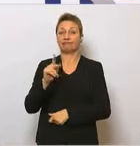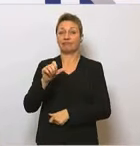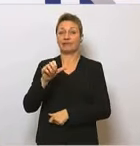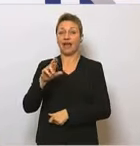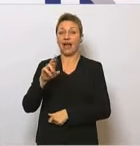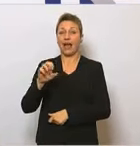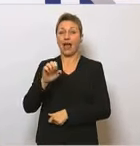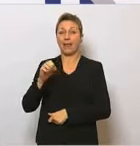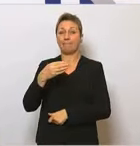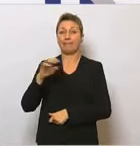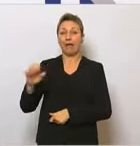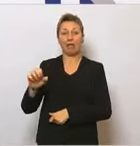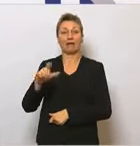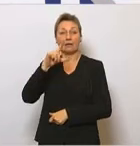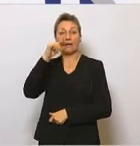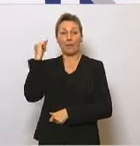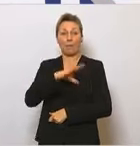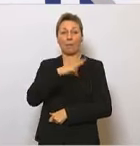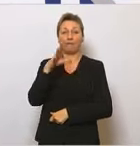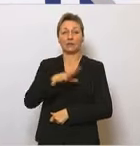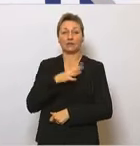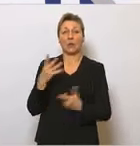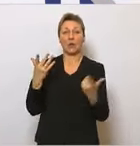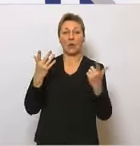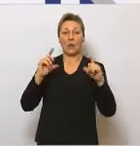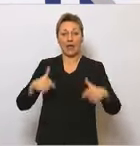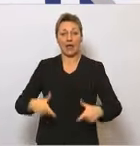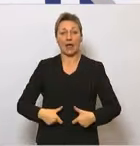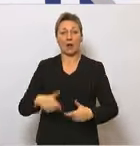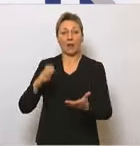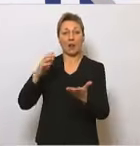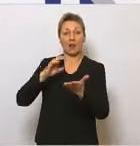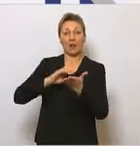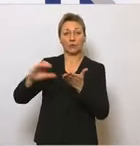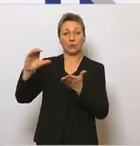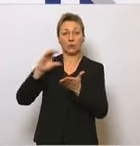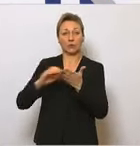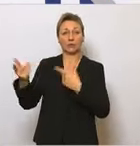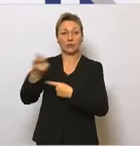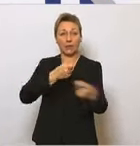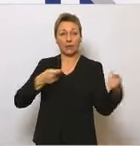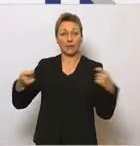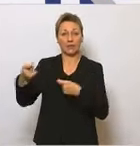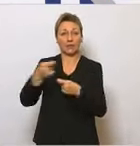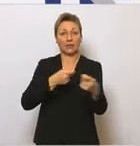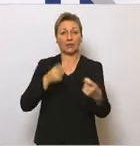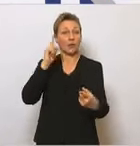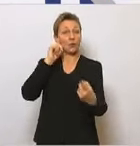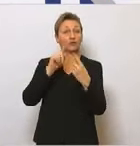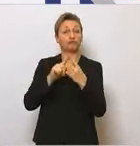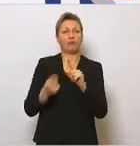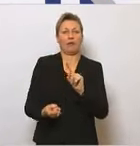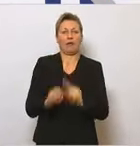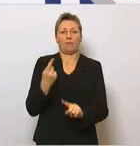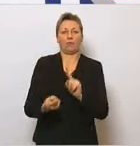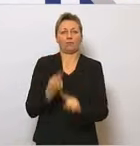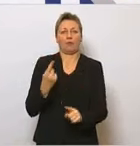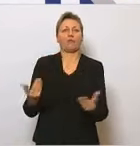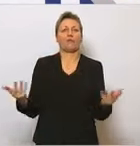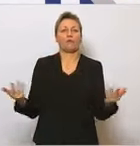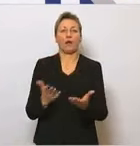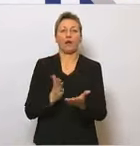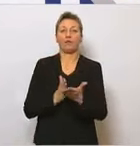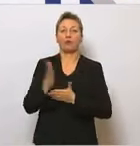à la Toulouse School of Economics, pour parler d'un sujet majeur pour terminer notre journée, le